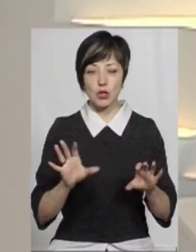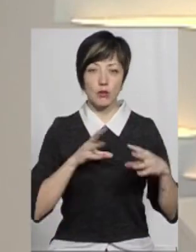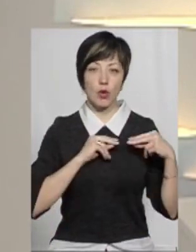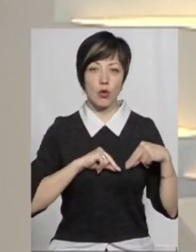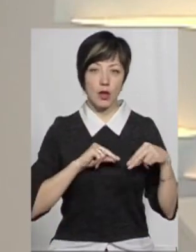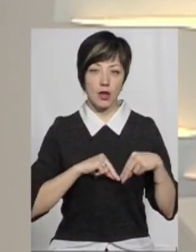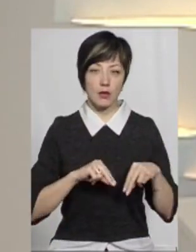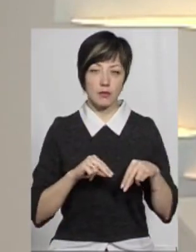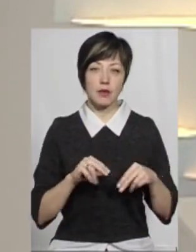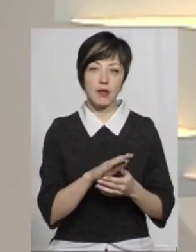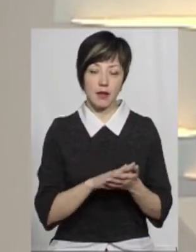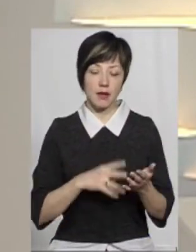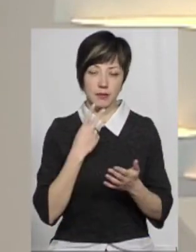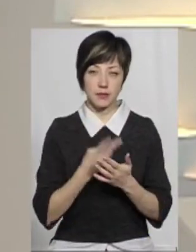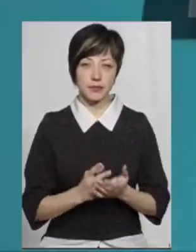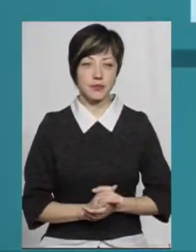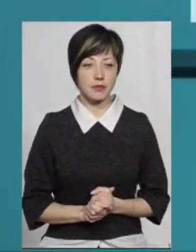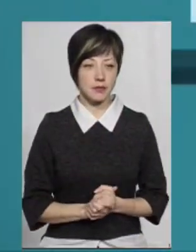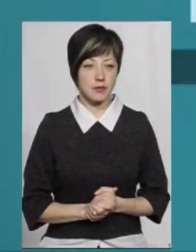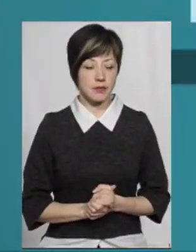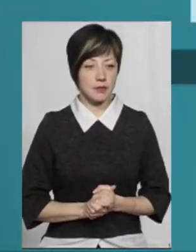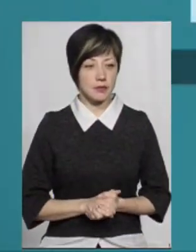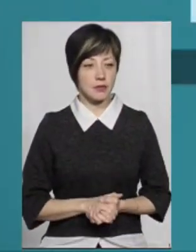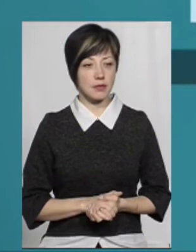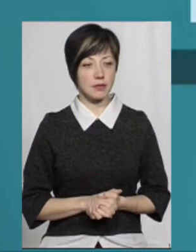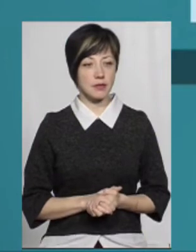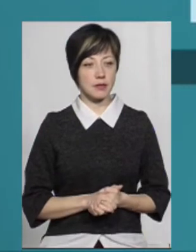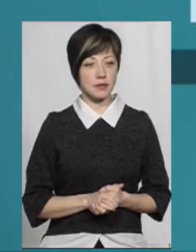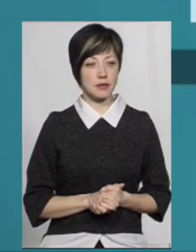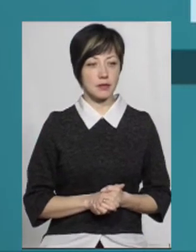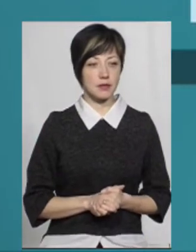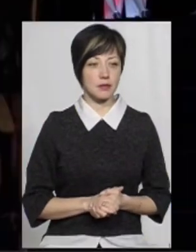моєї колеги Вікторії Бондар. Давайте подивимось.